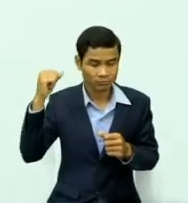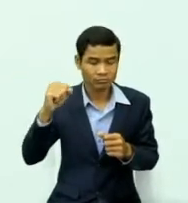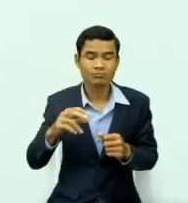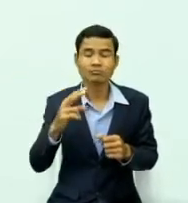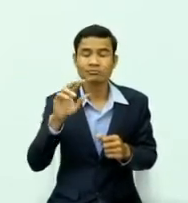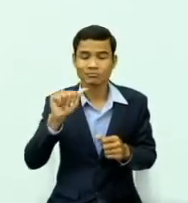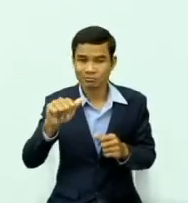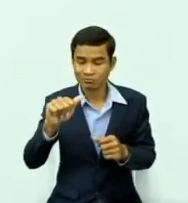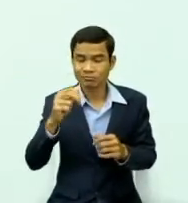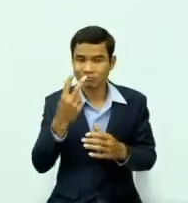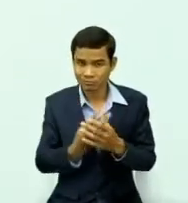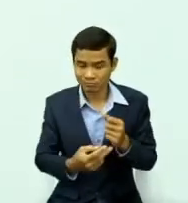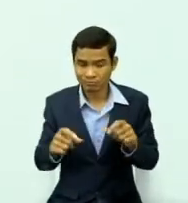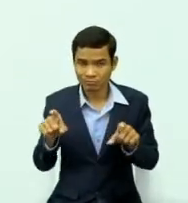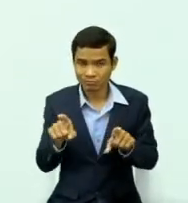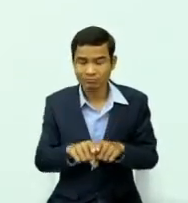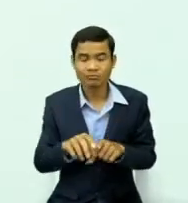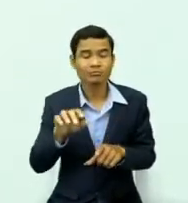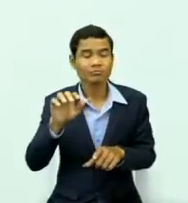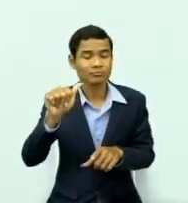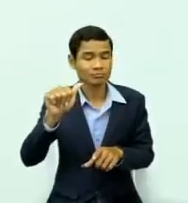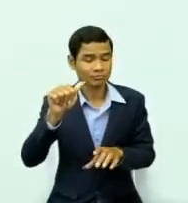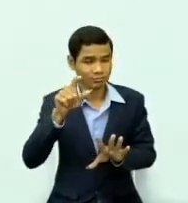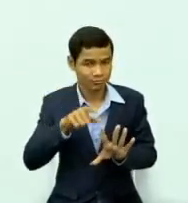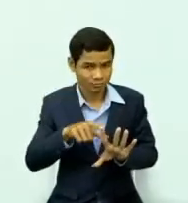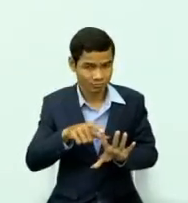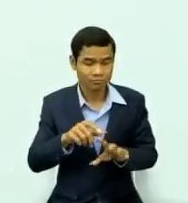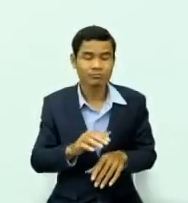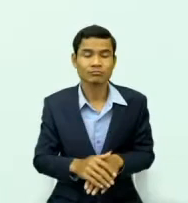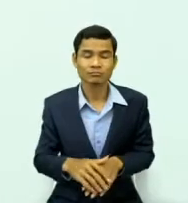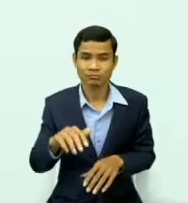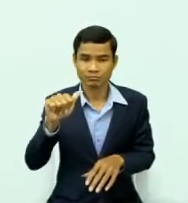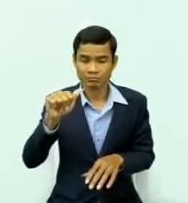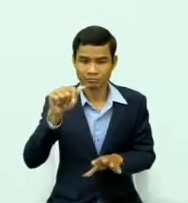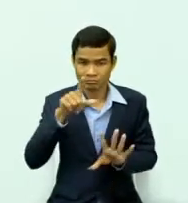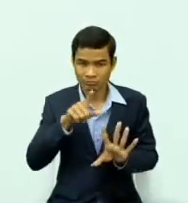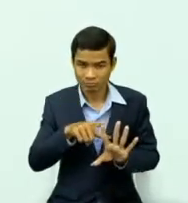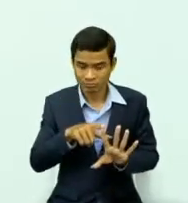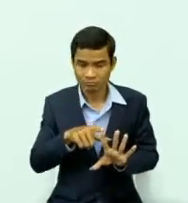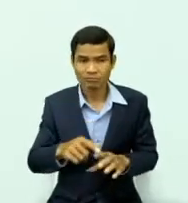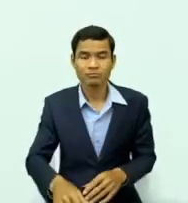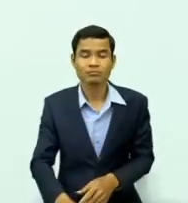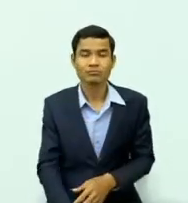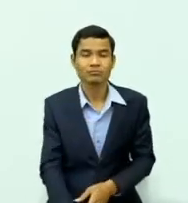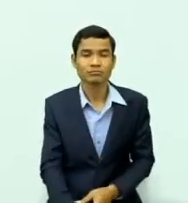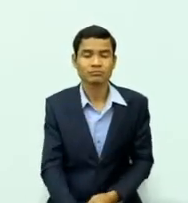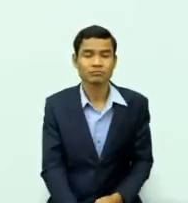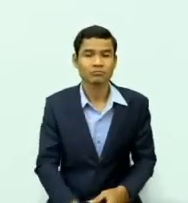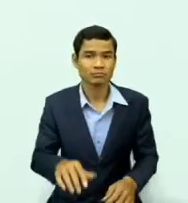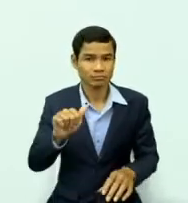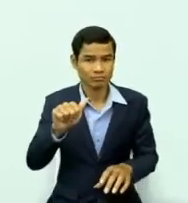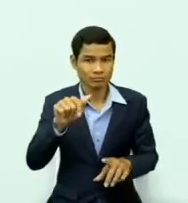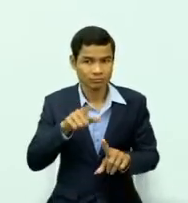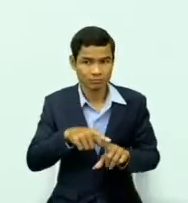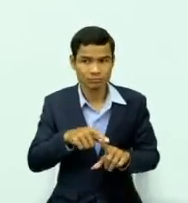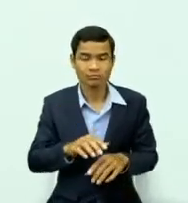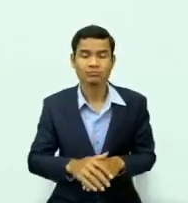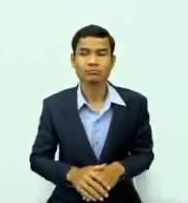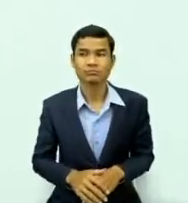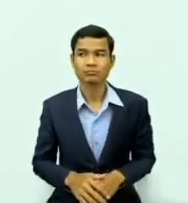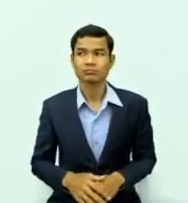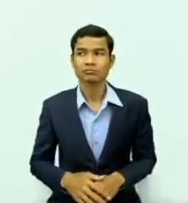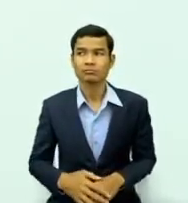con nó chà nhớ So cu chỉ mùi nắng